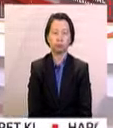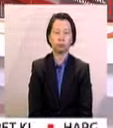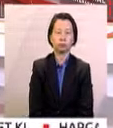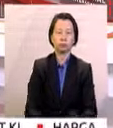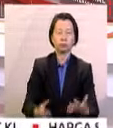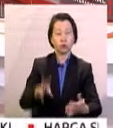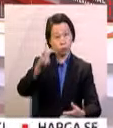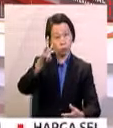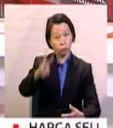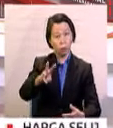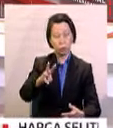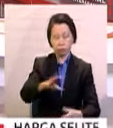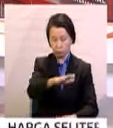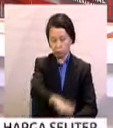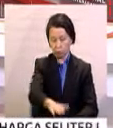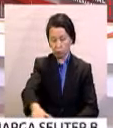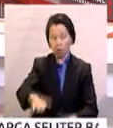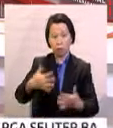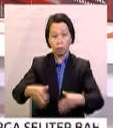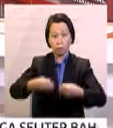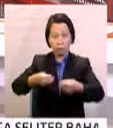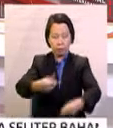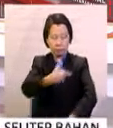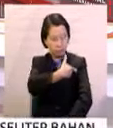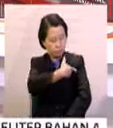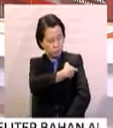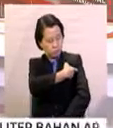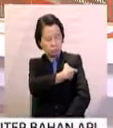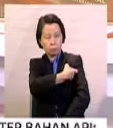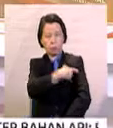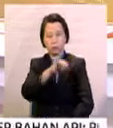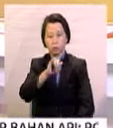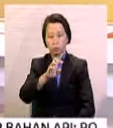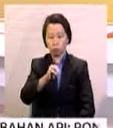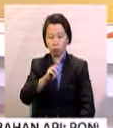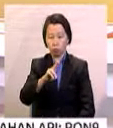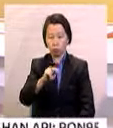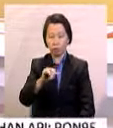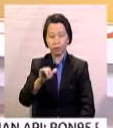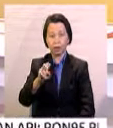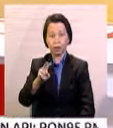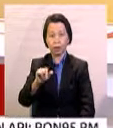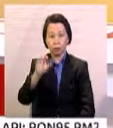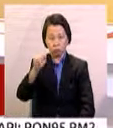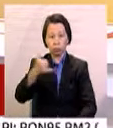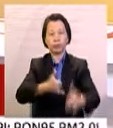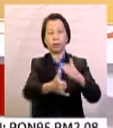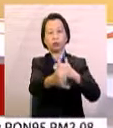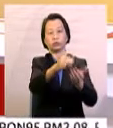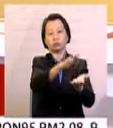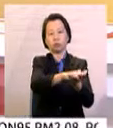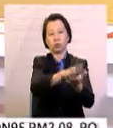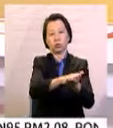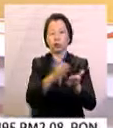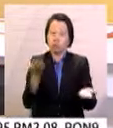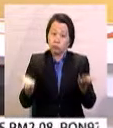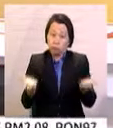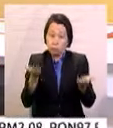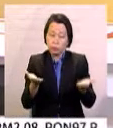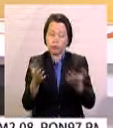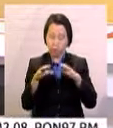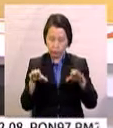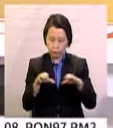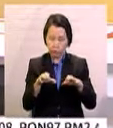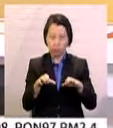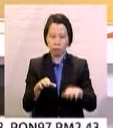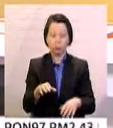Langkah mewajibkan hanya kanak-kanak yang telah diberi suntikan vaksin imunisasi dibenarkan memasuki sesi persekolahan mungkin dilaksanakan.